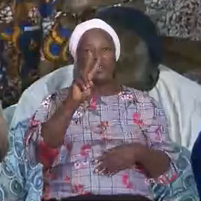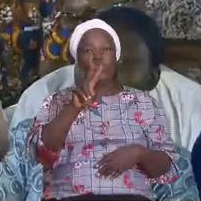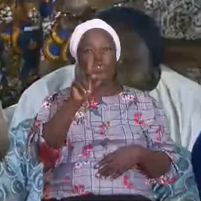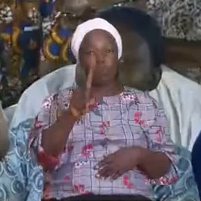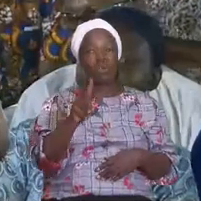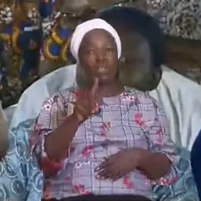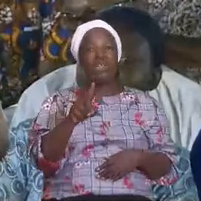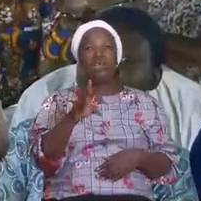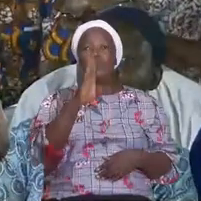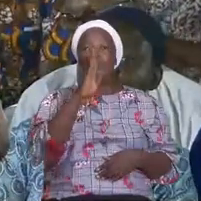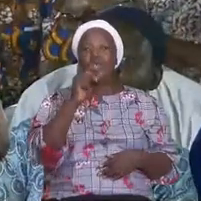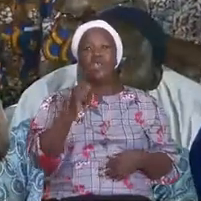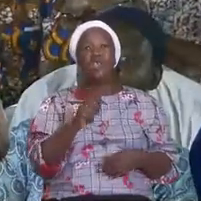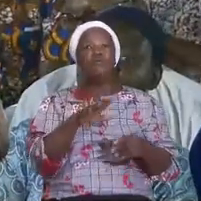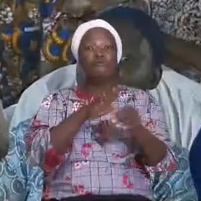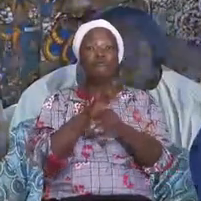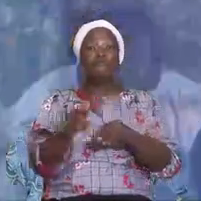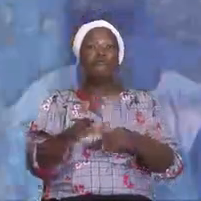vie.